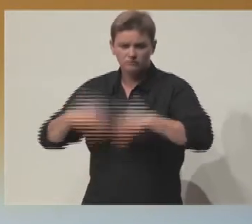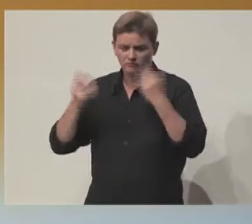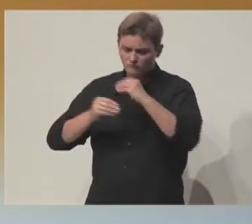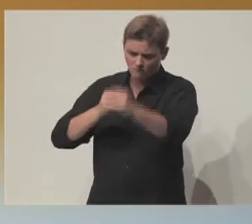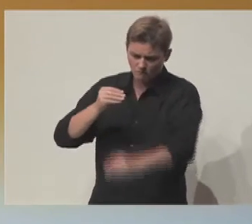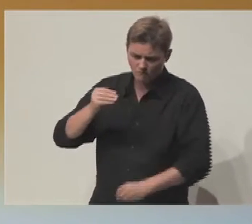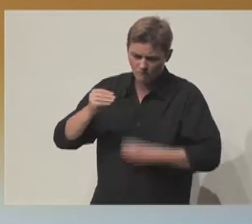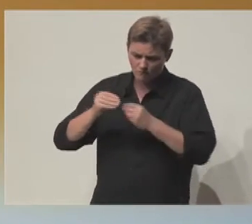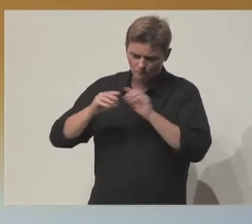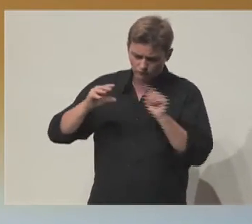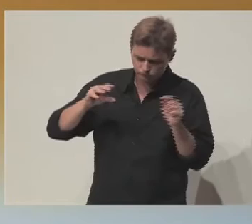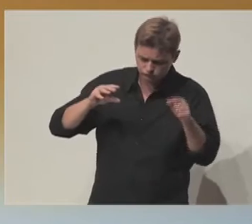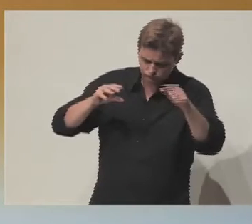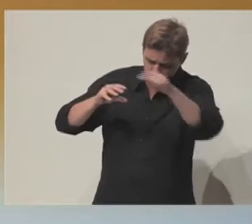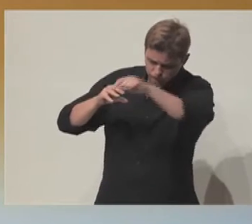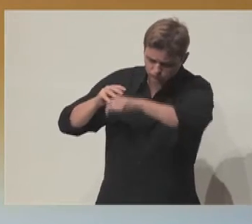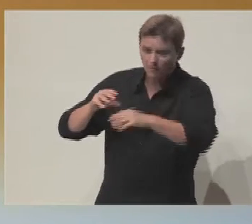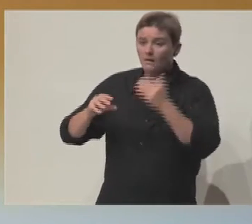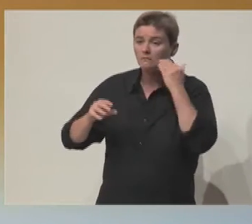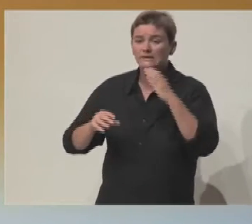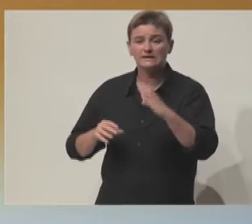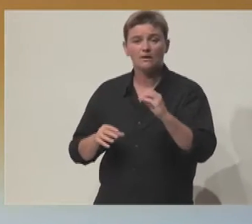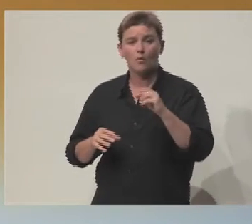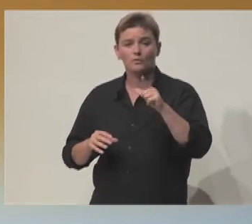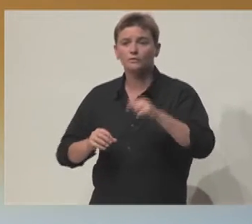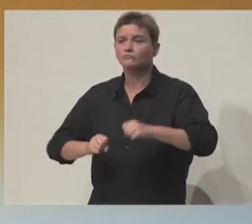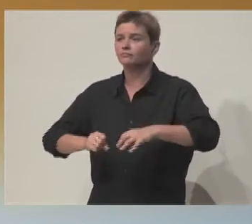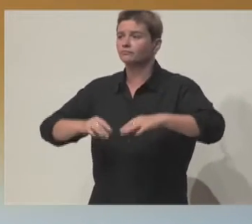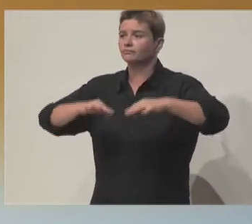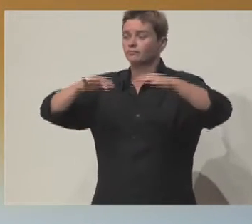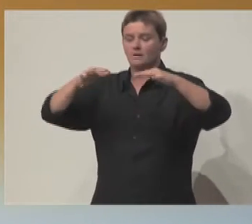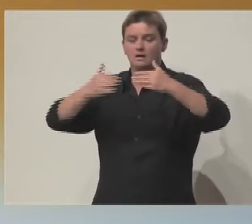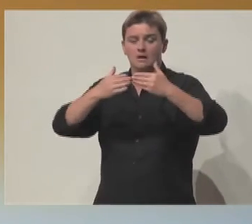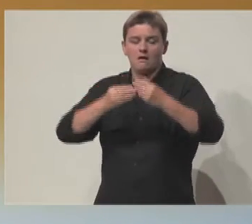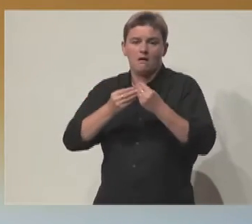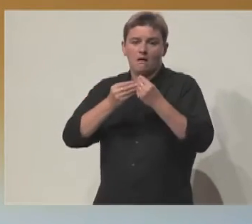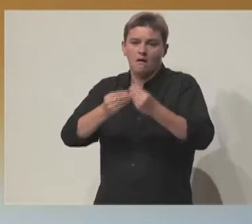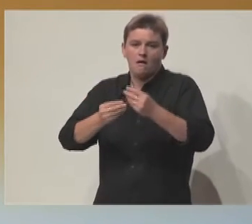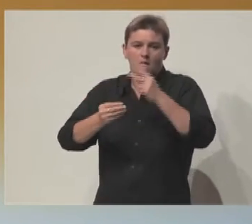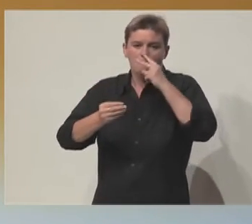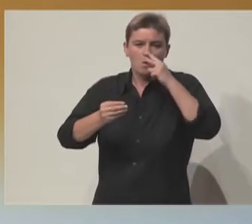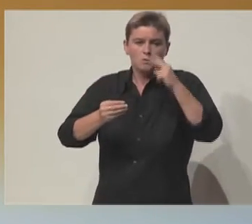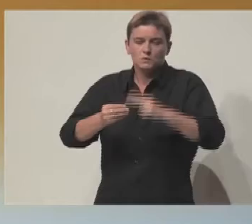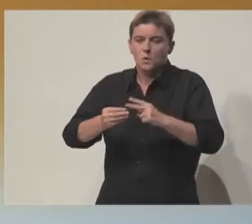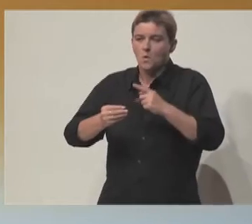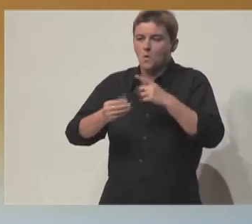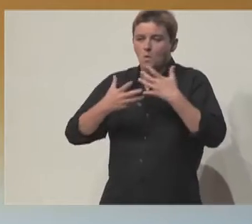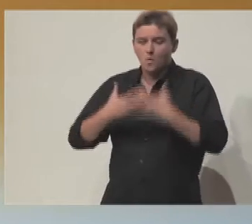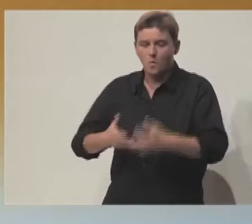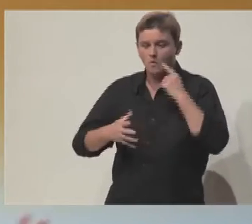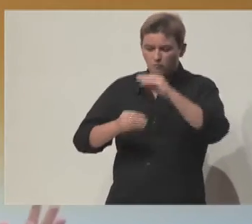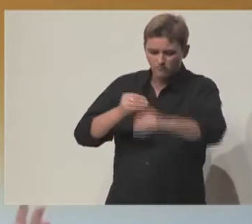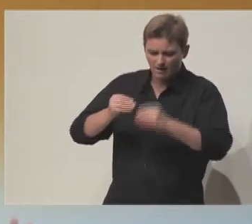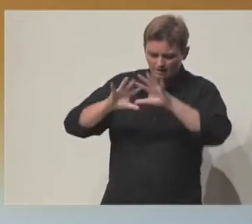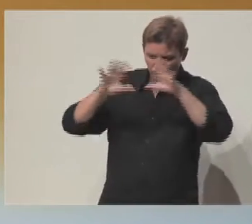où l'on émettent du co2 ce co2 ils chargent l'atmosphère de la planète toute entière